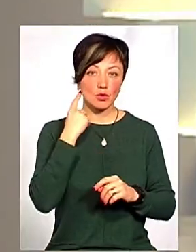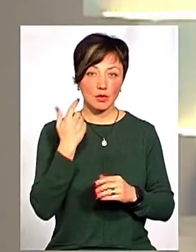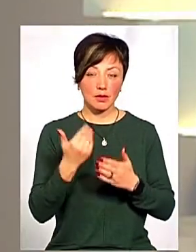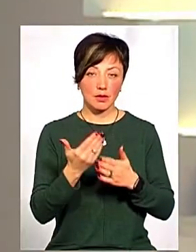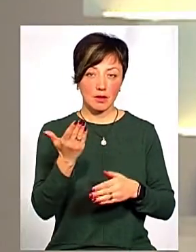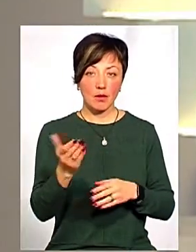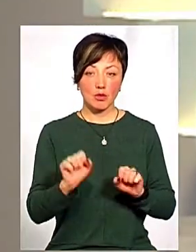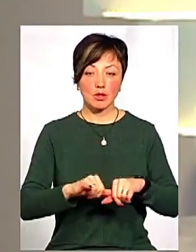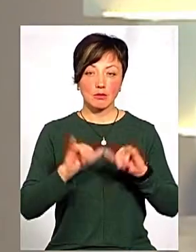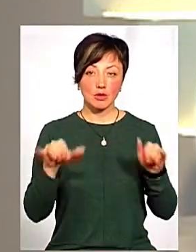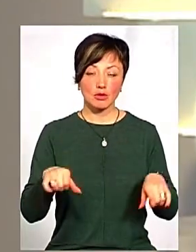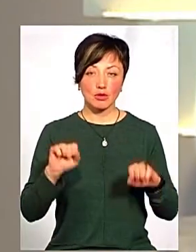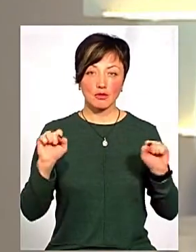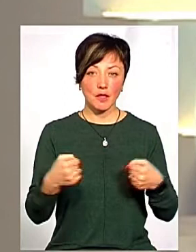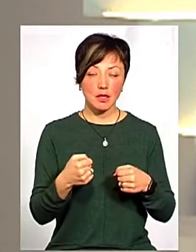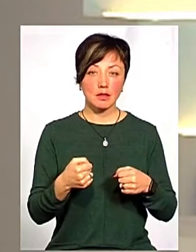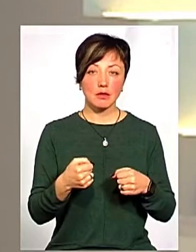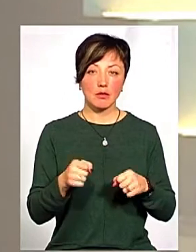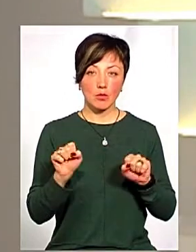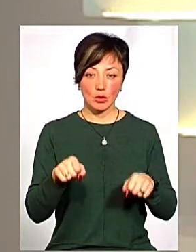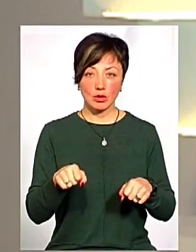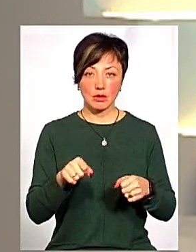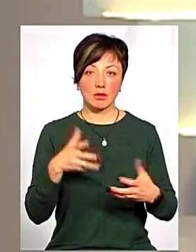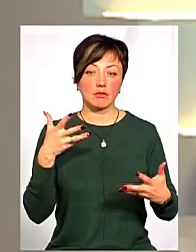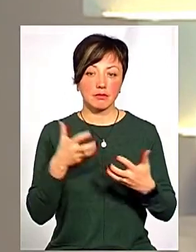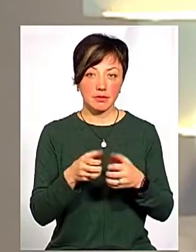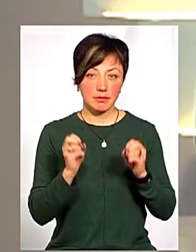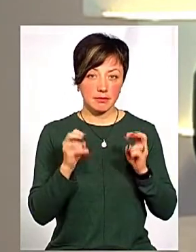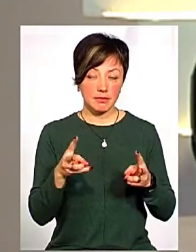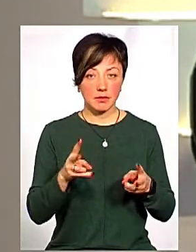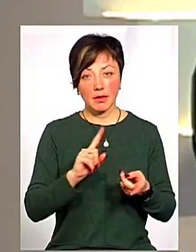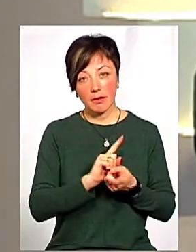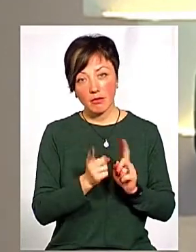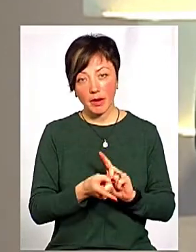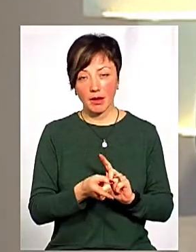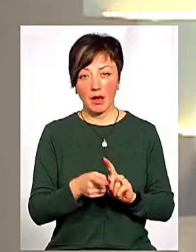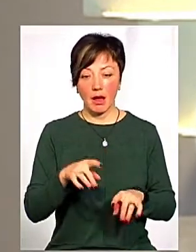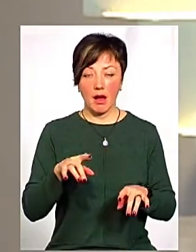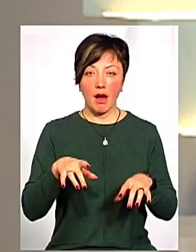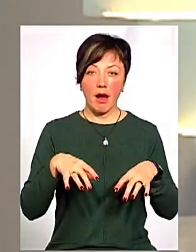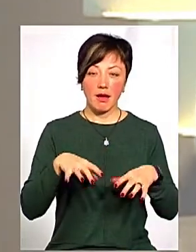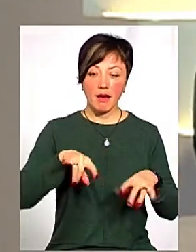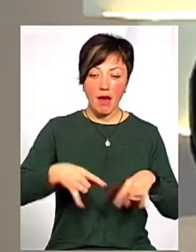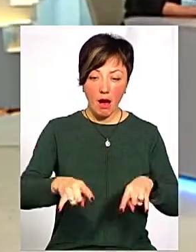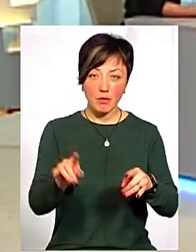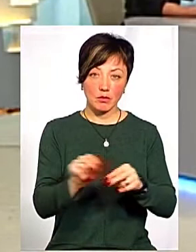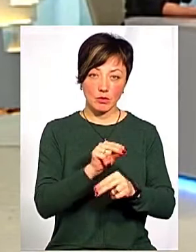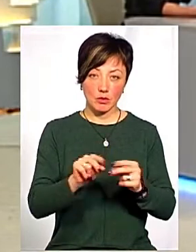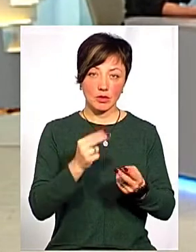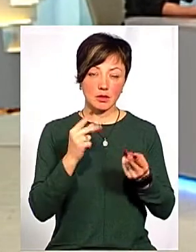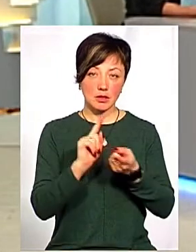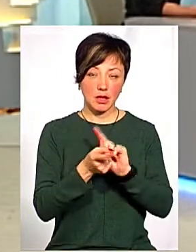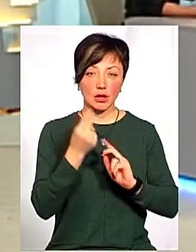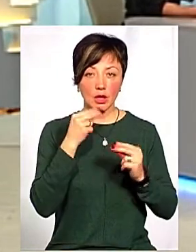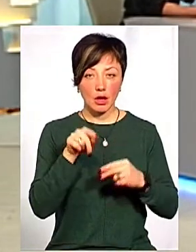від Володимира, що можуть збільшувати швидкість, і вона може стане аварійно небезпечною, чи навпаки, чи аварійність була через ямковість, відремонтували і стало